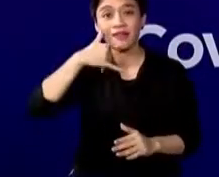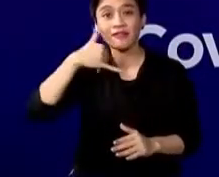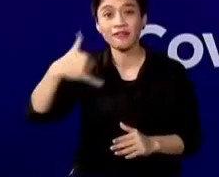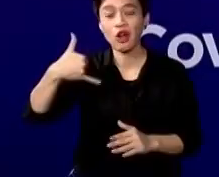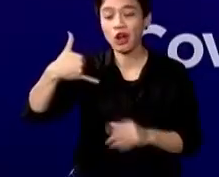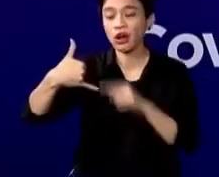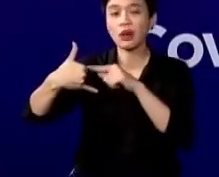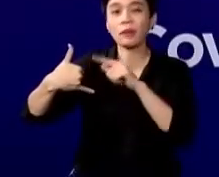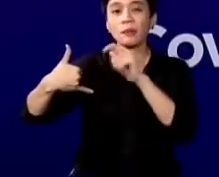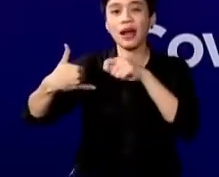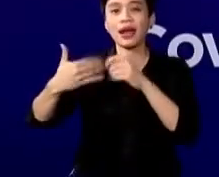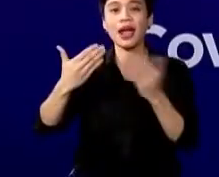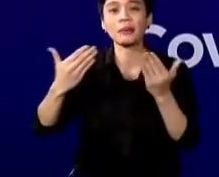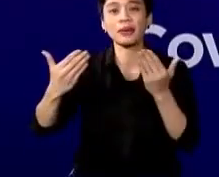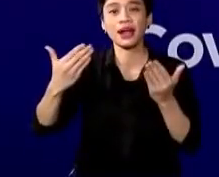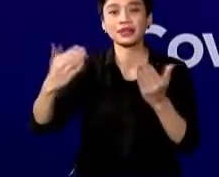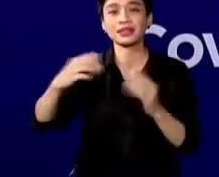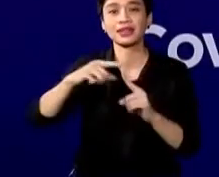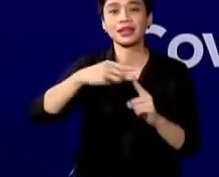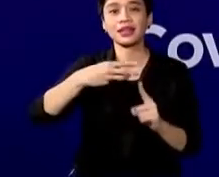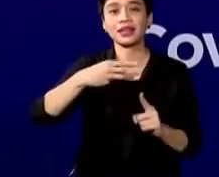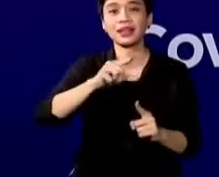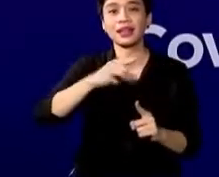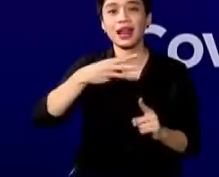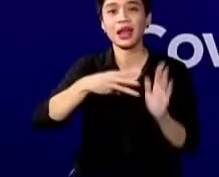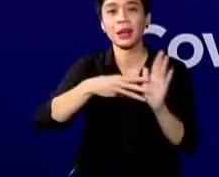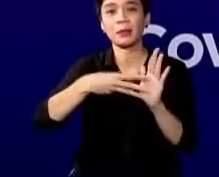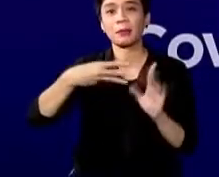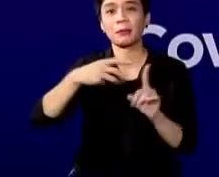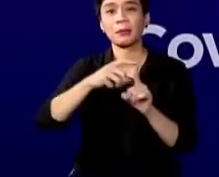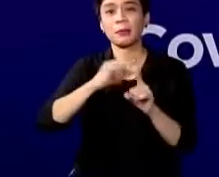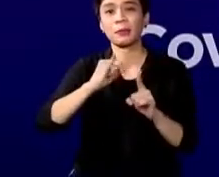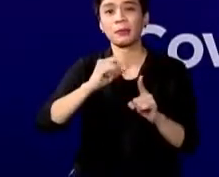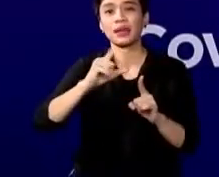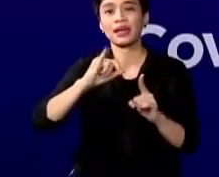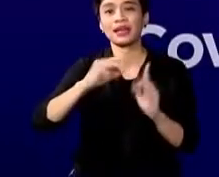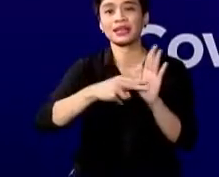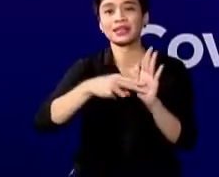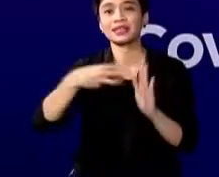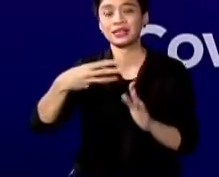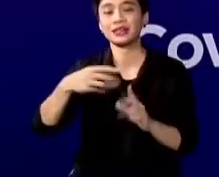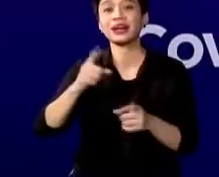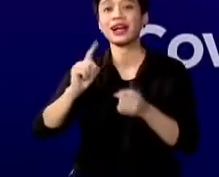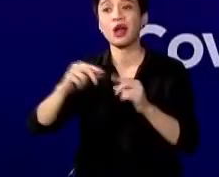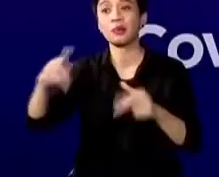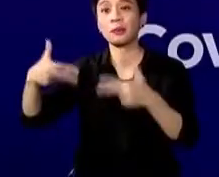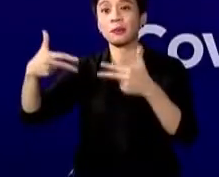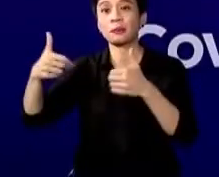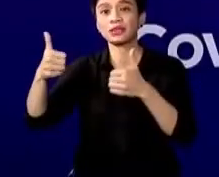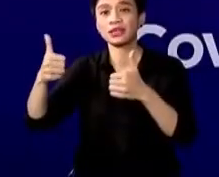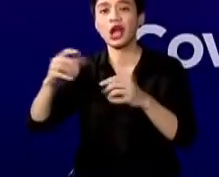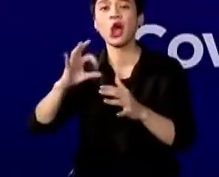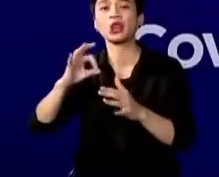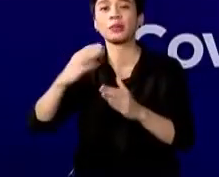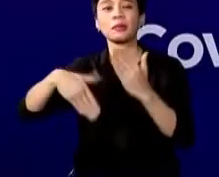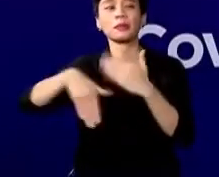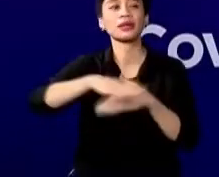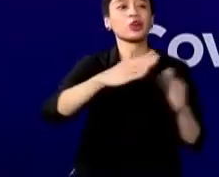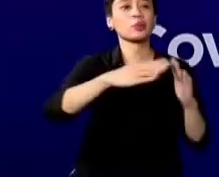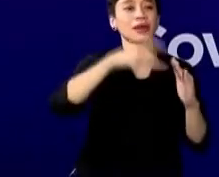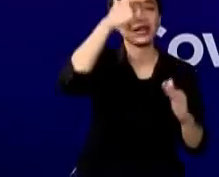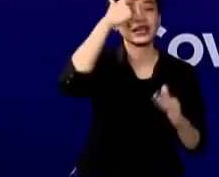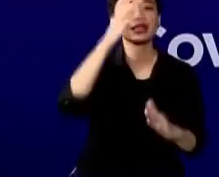menggunakan telemedicine yang sudah tersedia ini akan mengurangi juga beban rumah sakit karena tidak perlu kita Rumah Sakit hanya untuk